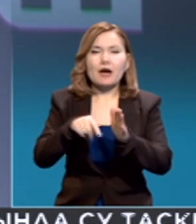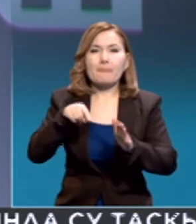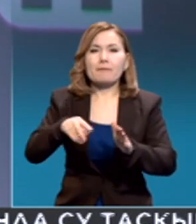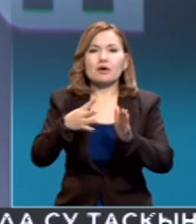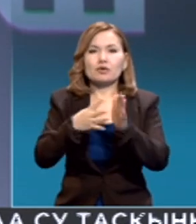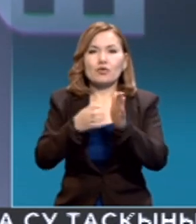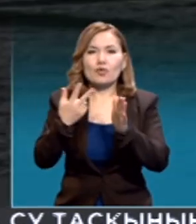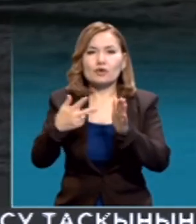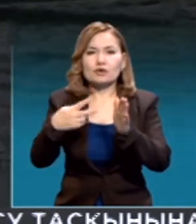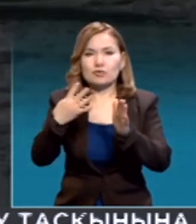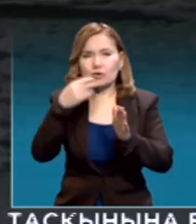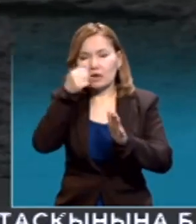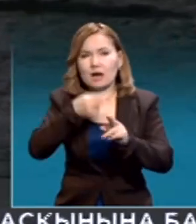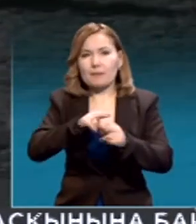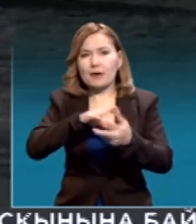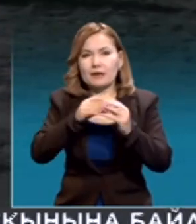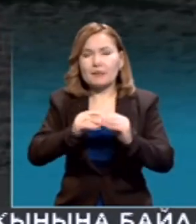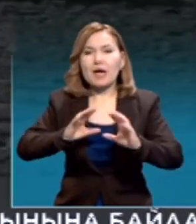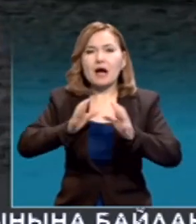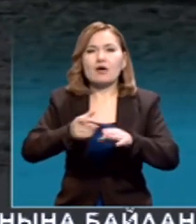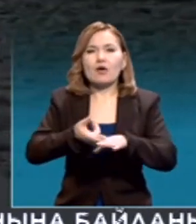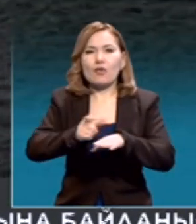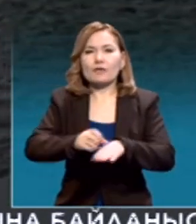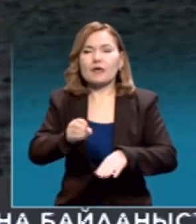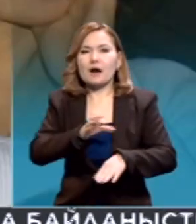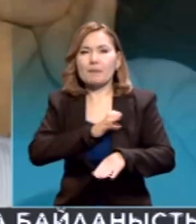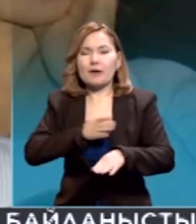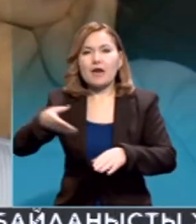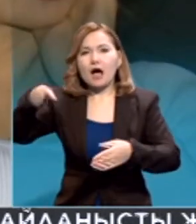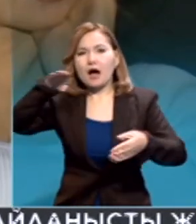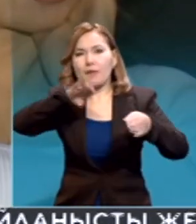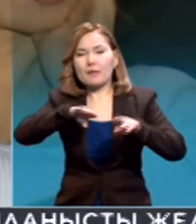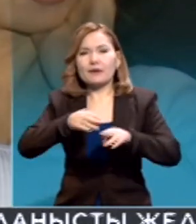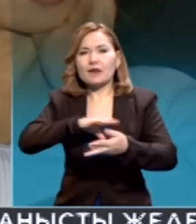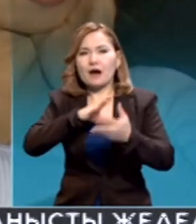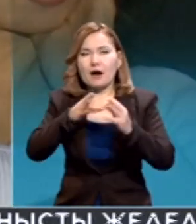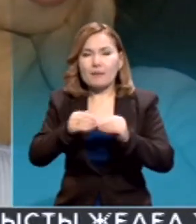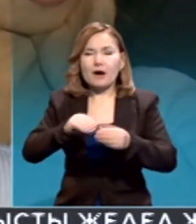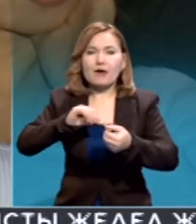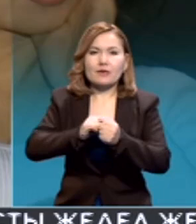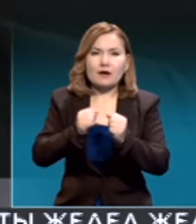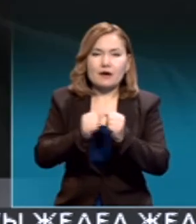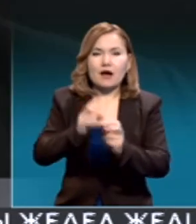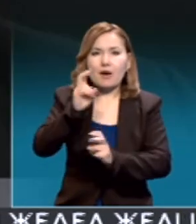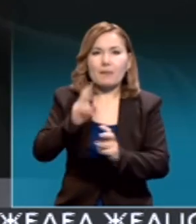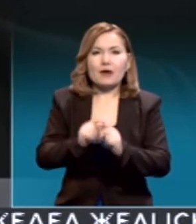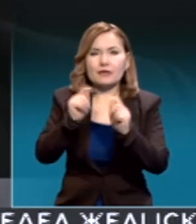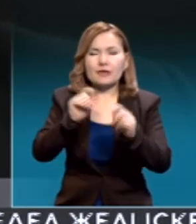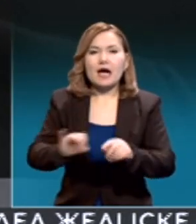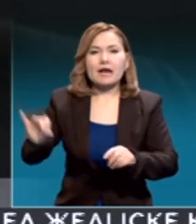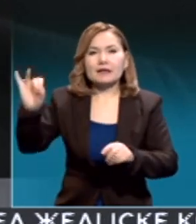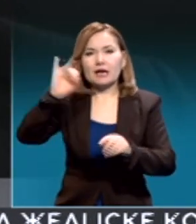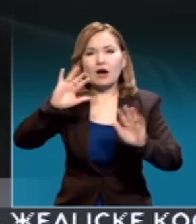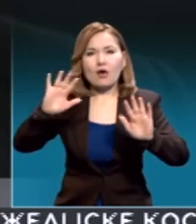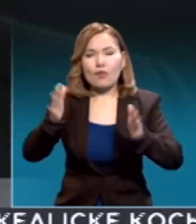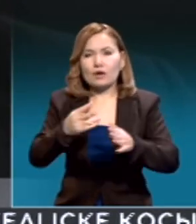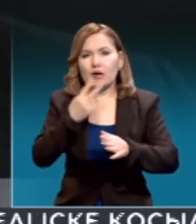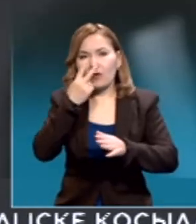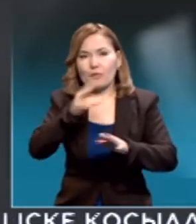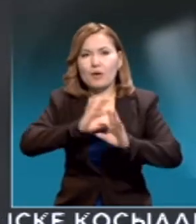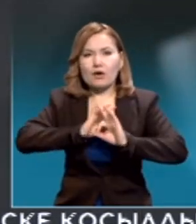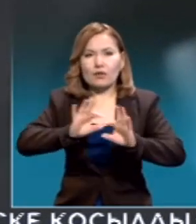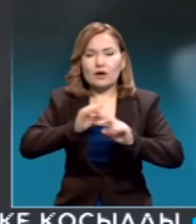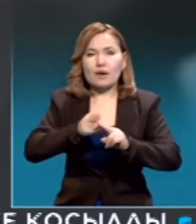1926-1934 жылдары Қарсақпайда әлемдегі ең бай тау-кен инфрақұрылымының қалай ашылғаны туралы тарихи оқиғалар арқау